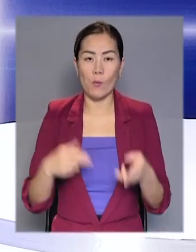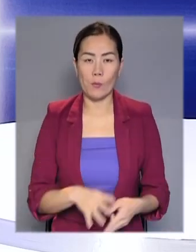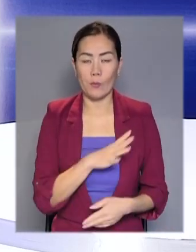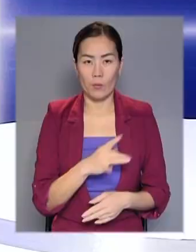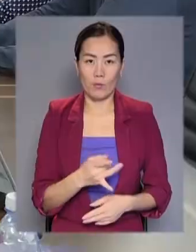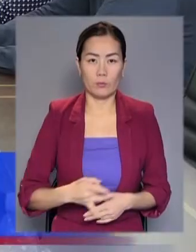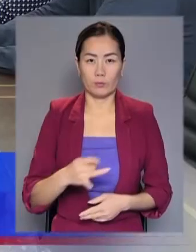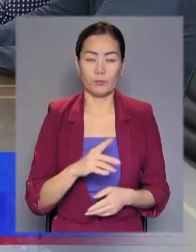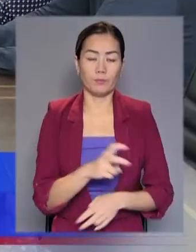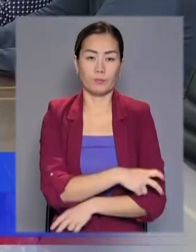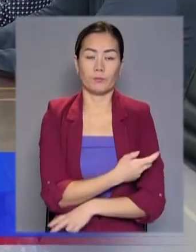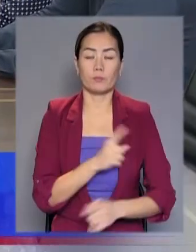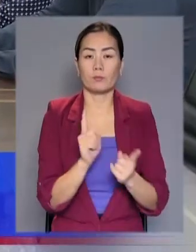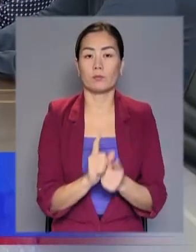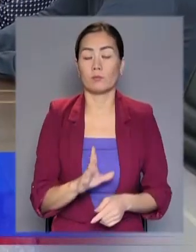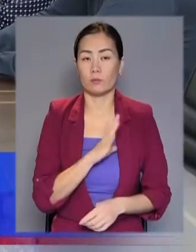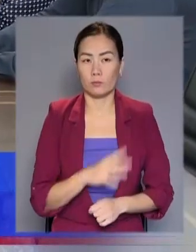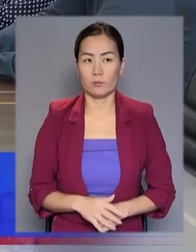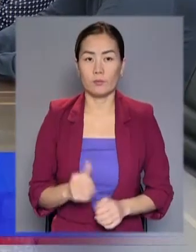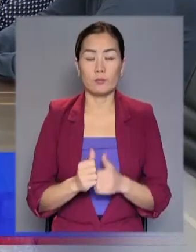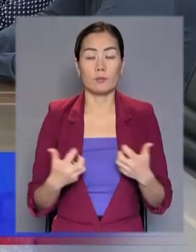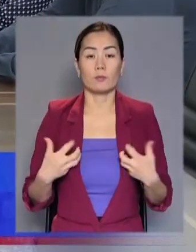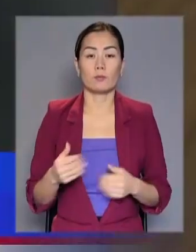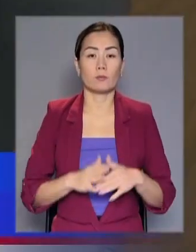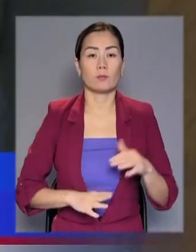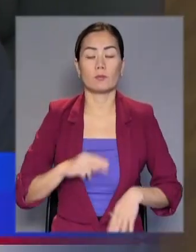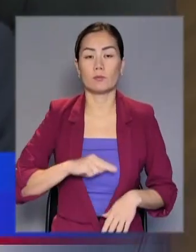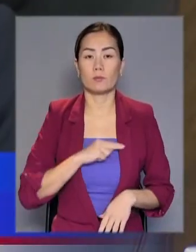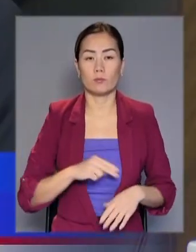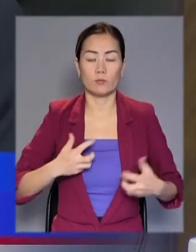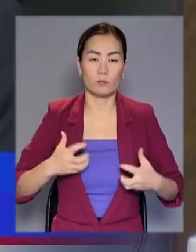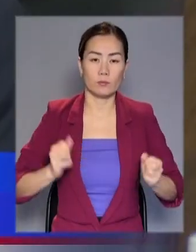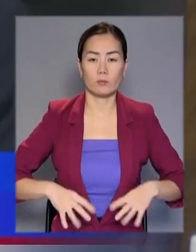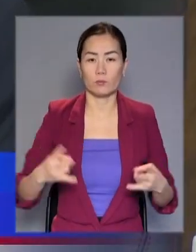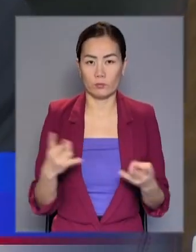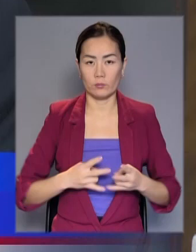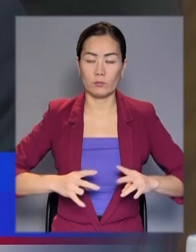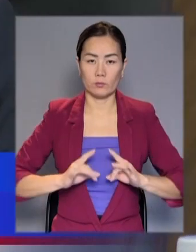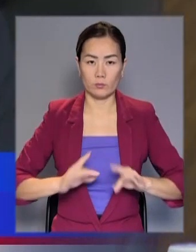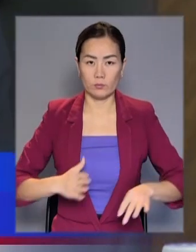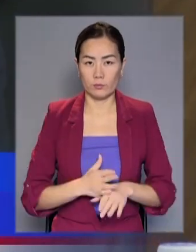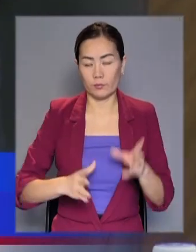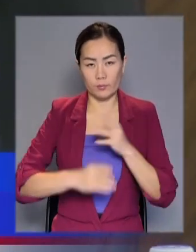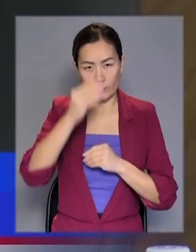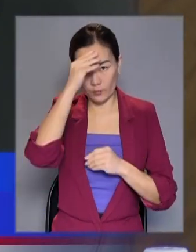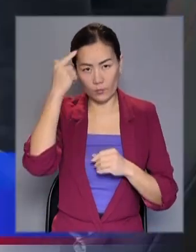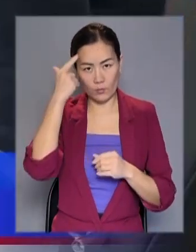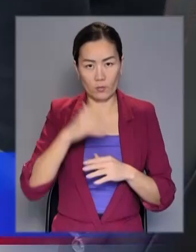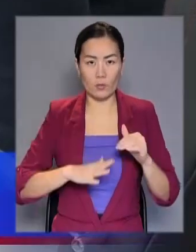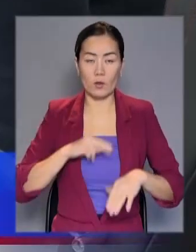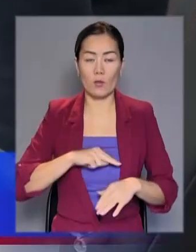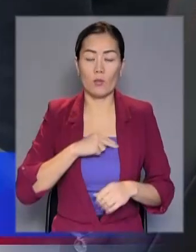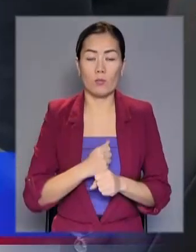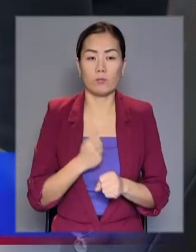барысында өңірдің дәрігерлерімен кездесті. Әрі денсаулық сақтау саласына күш салу керек деп санайды. Пікірінше, білікті